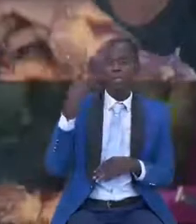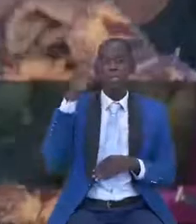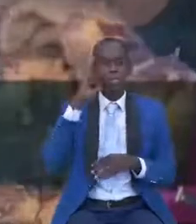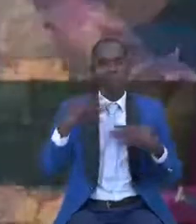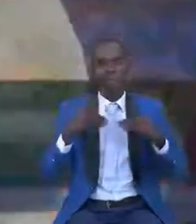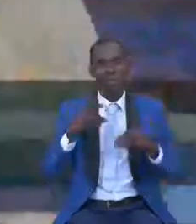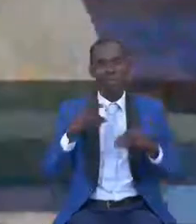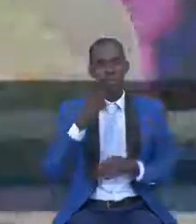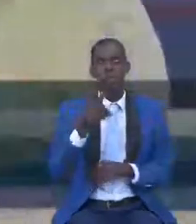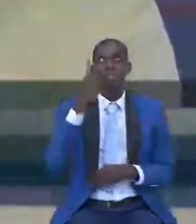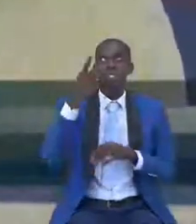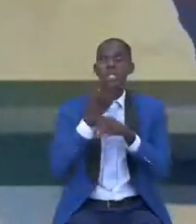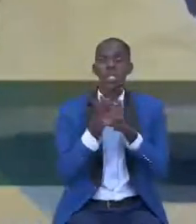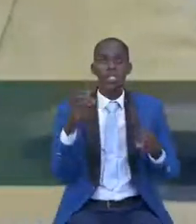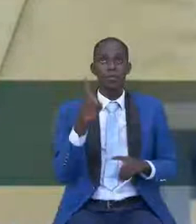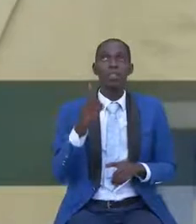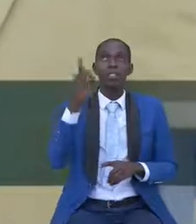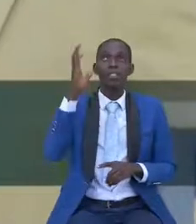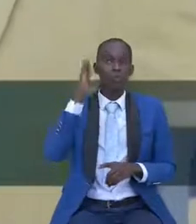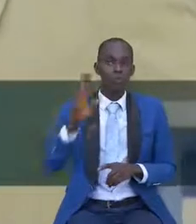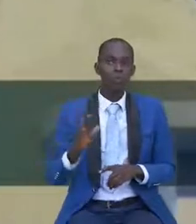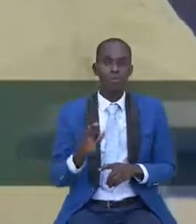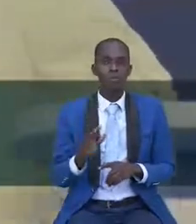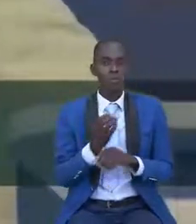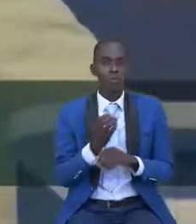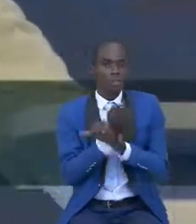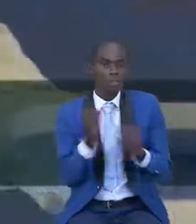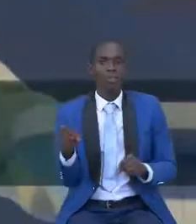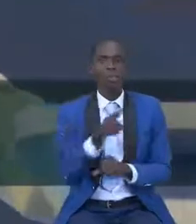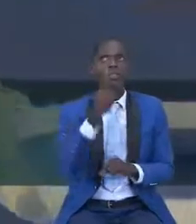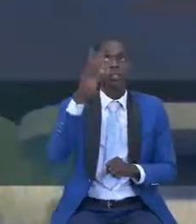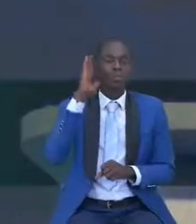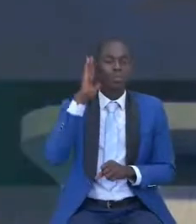te sauver. Il a guéri, il va te guérir. Il a délivré,